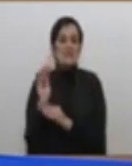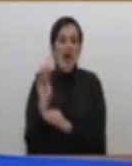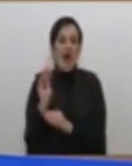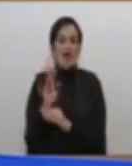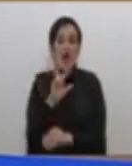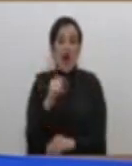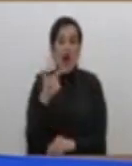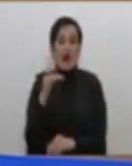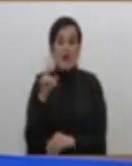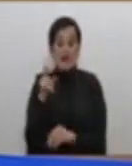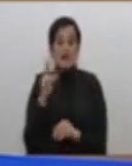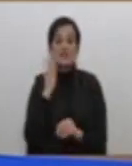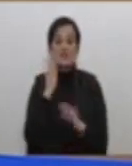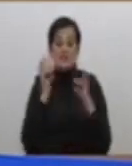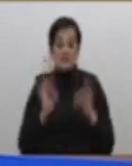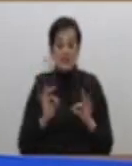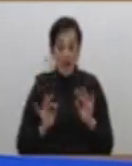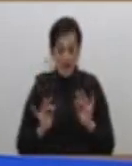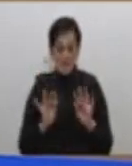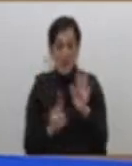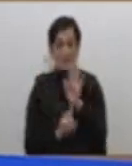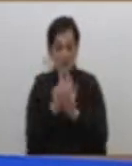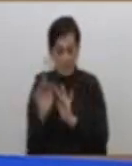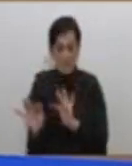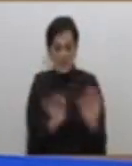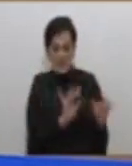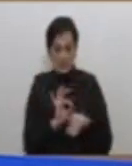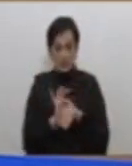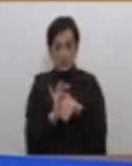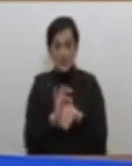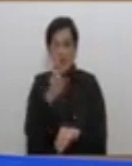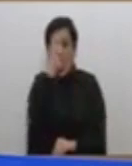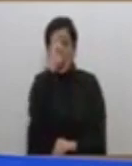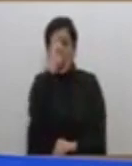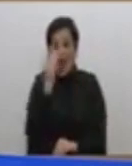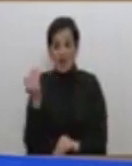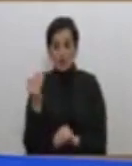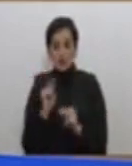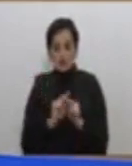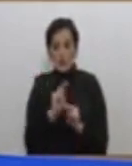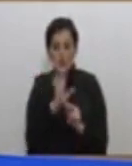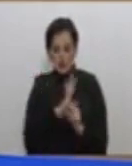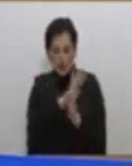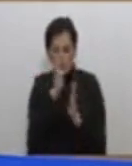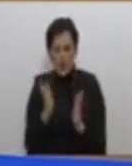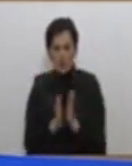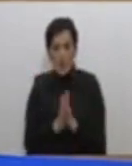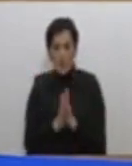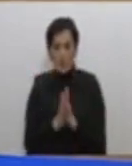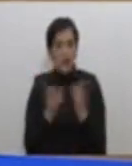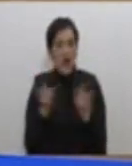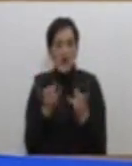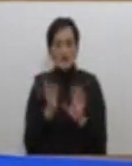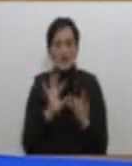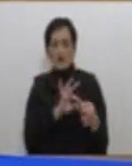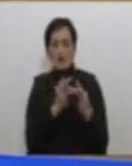ჰააგაში სამართალწარმოება იწყებოდა, მიმდინარეობდა და სწორედ ხელისუფლების მეცადინეობით ხდებოდა ეს ყველაფერი. Ar საჭიროებს ახსნას,